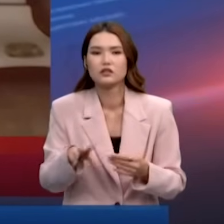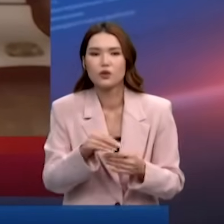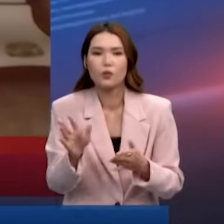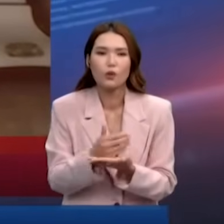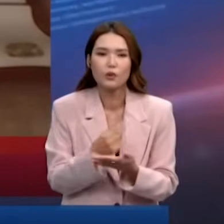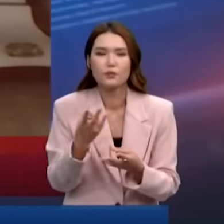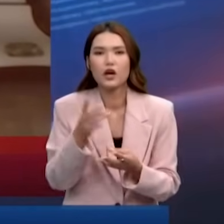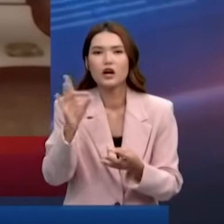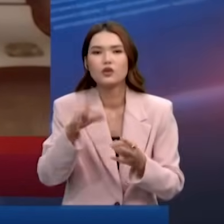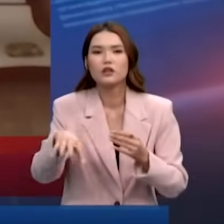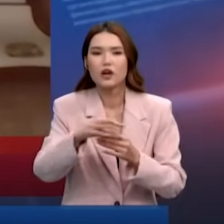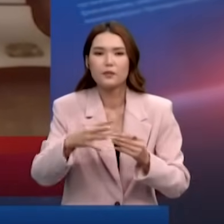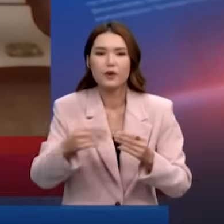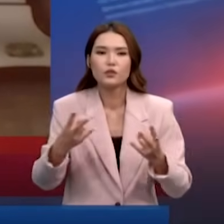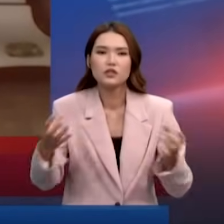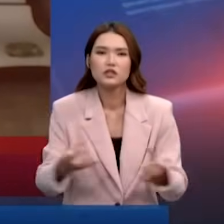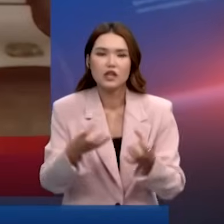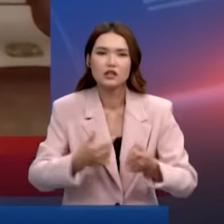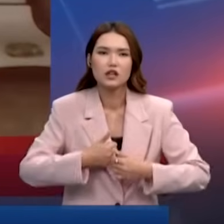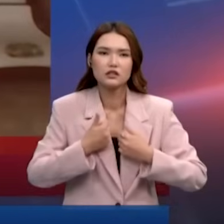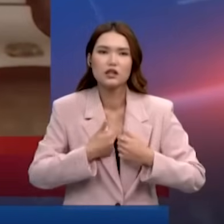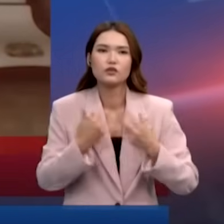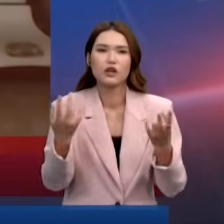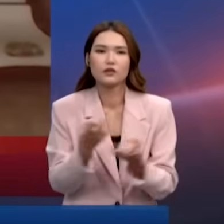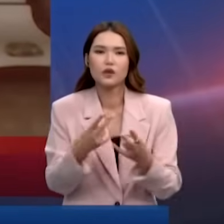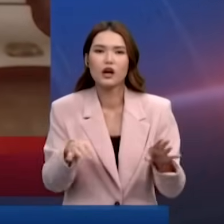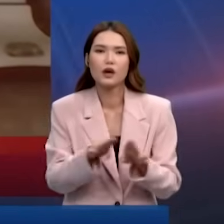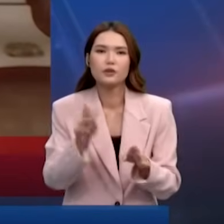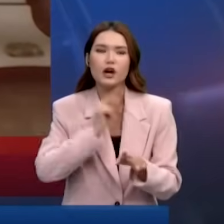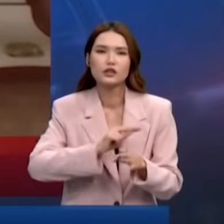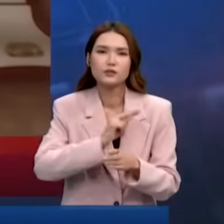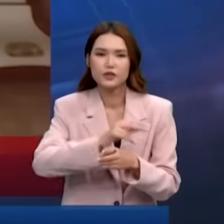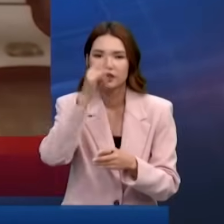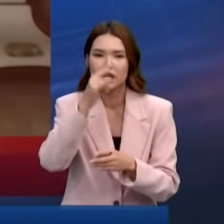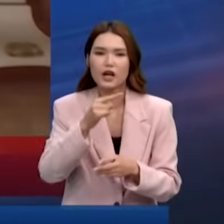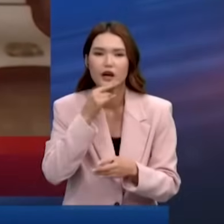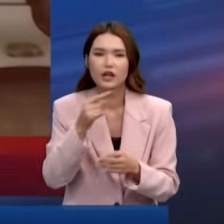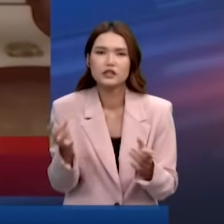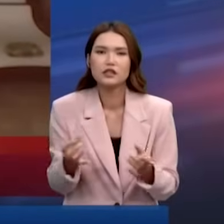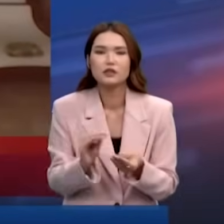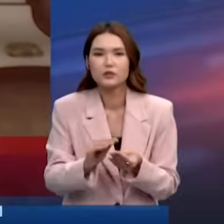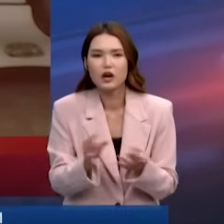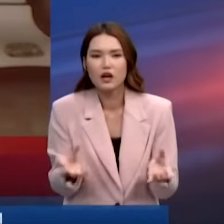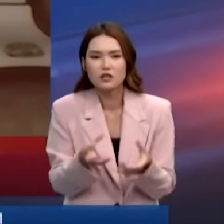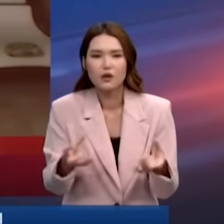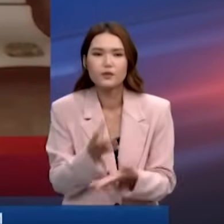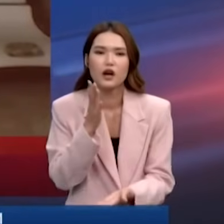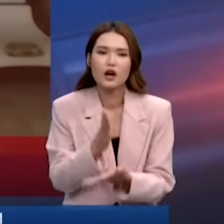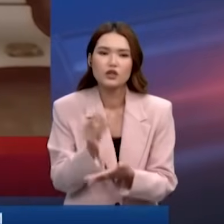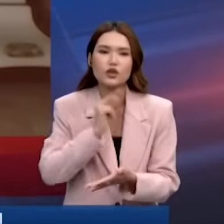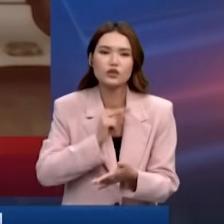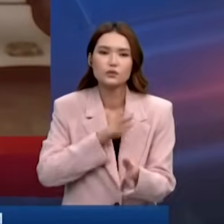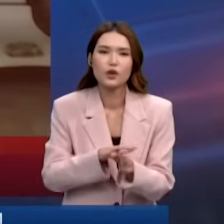кешенін сақтап қалу үшін өзіміз соған кірісуіміз керек. Ондай жұмыс Қазақстанда басталып жатыр. Мына ғылыми зерттеу